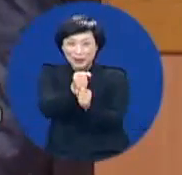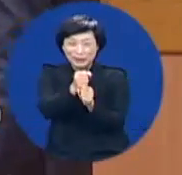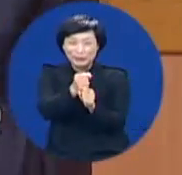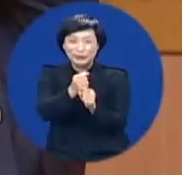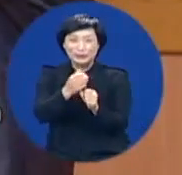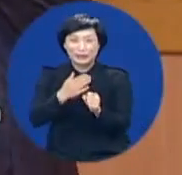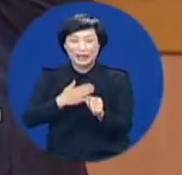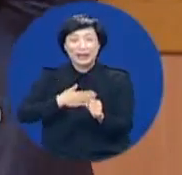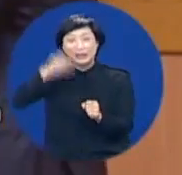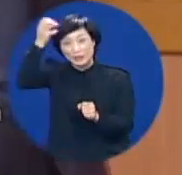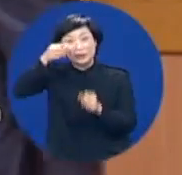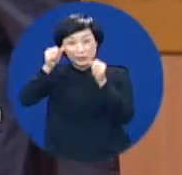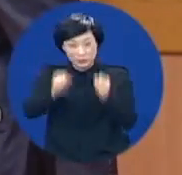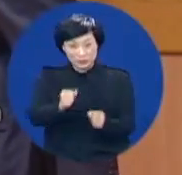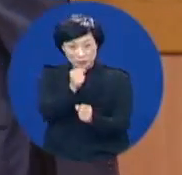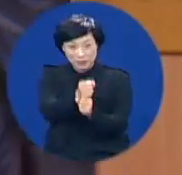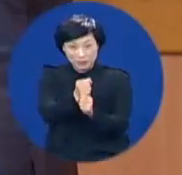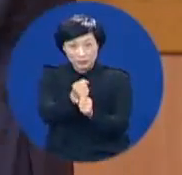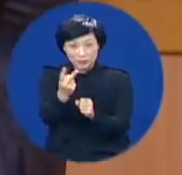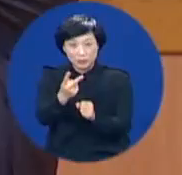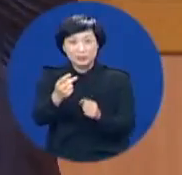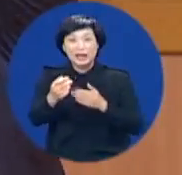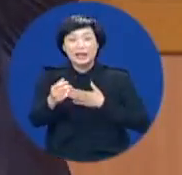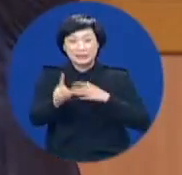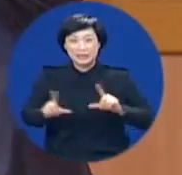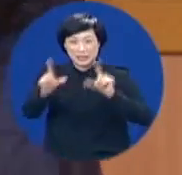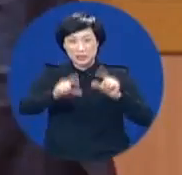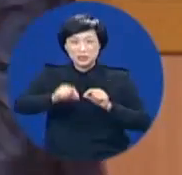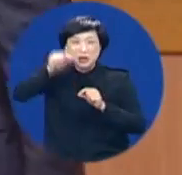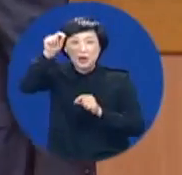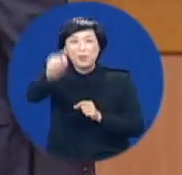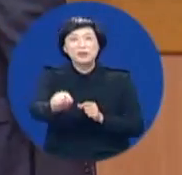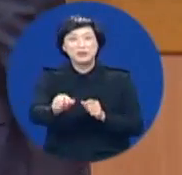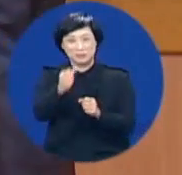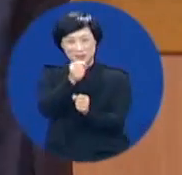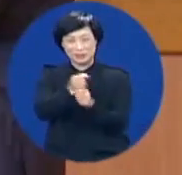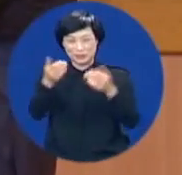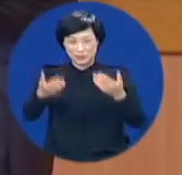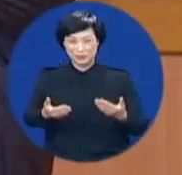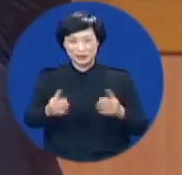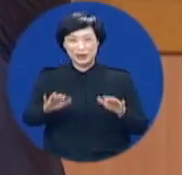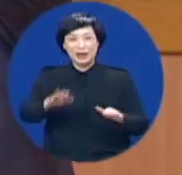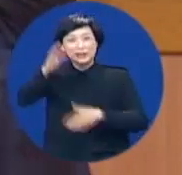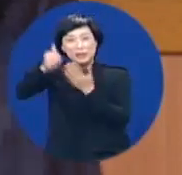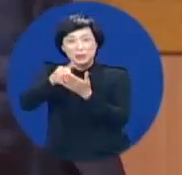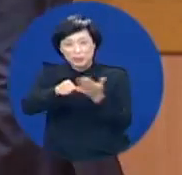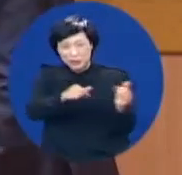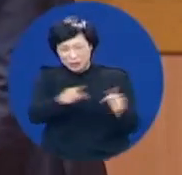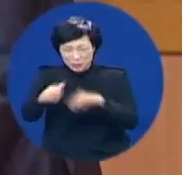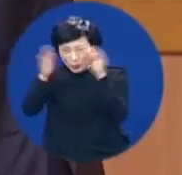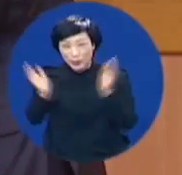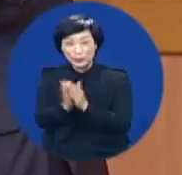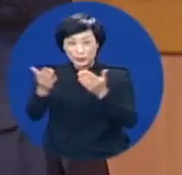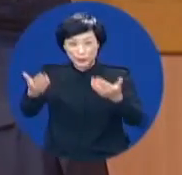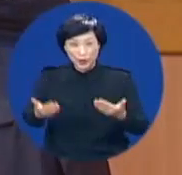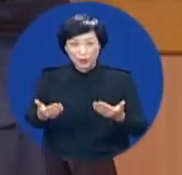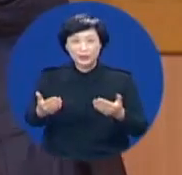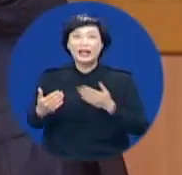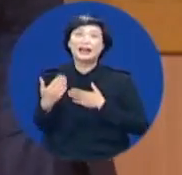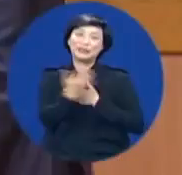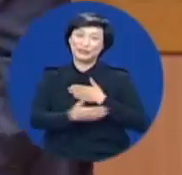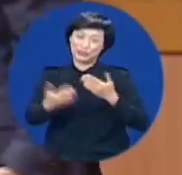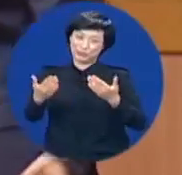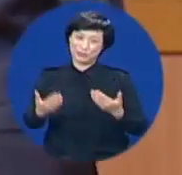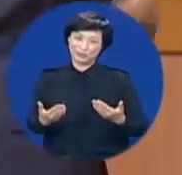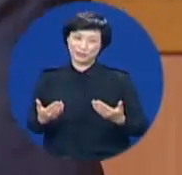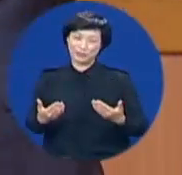만들고 영적인 존재로 만들고 영원히 사는 존재로 만들고 하나님이 만물을 다 주어서 은혜 베푸시는